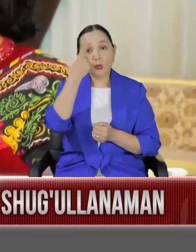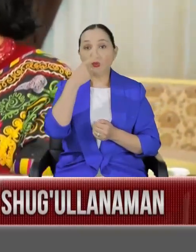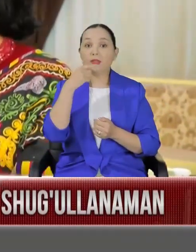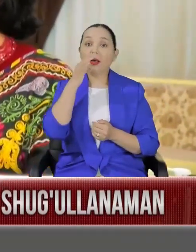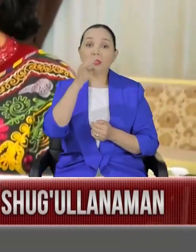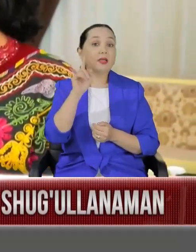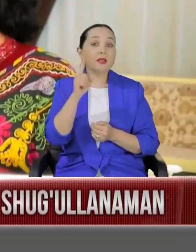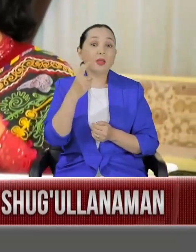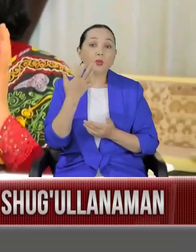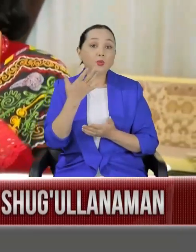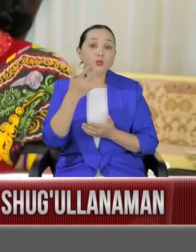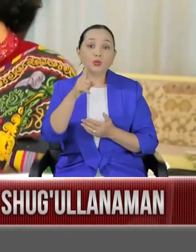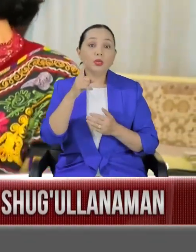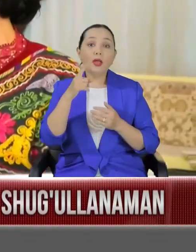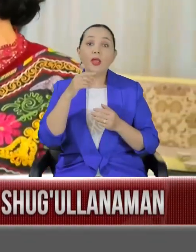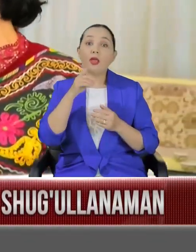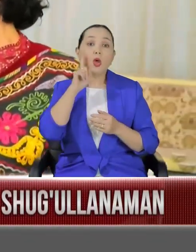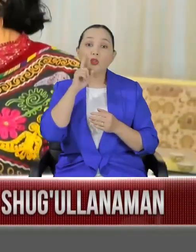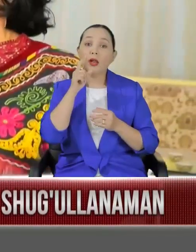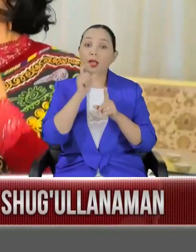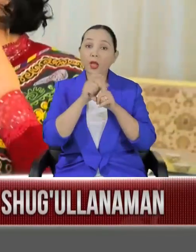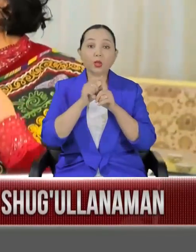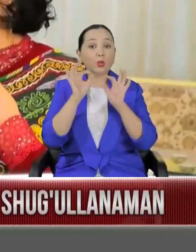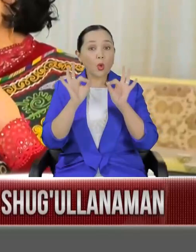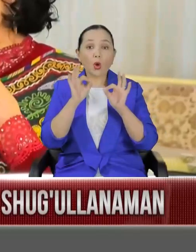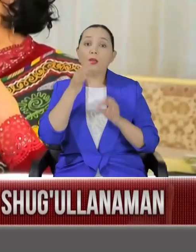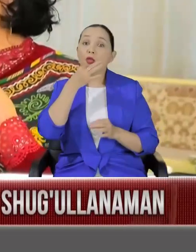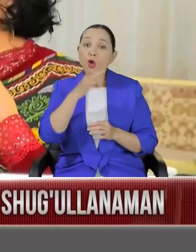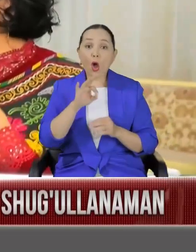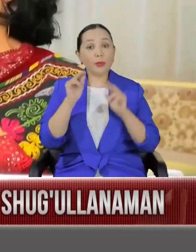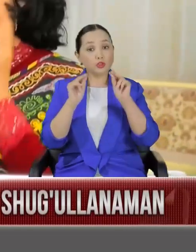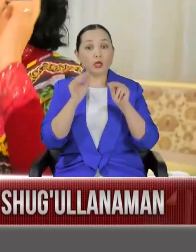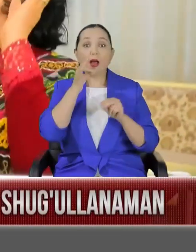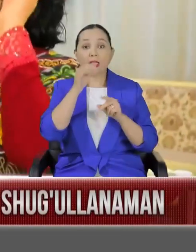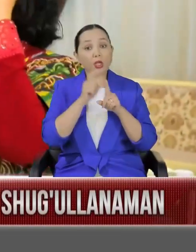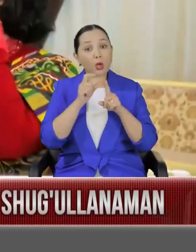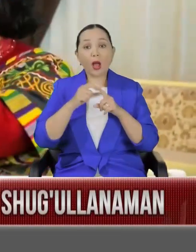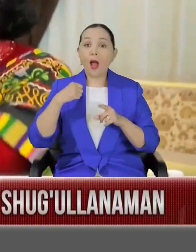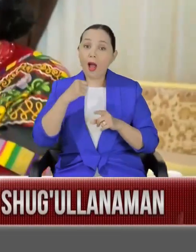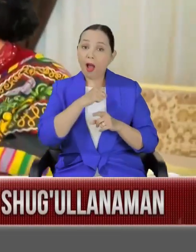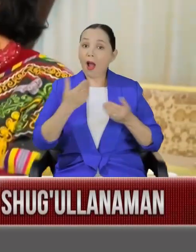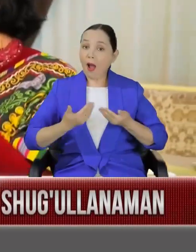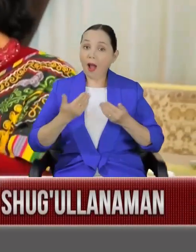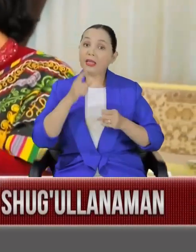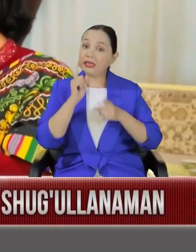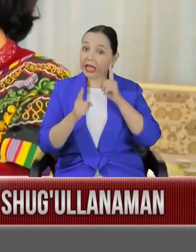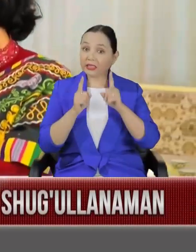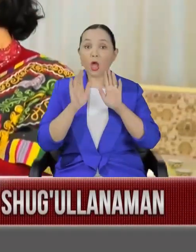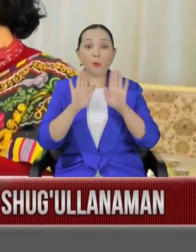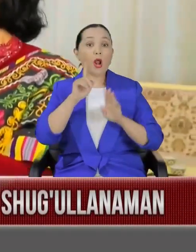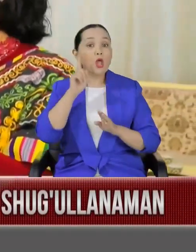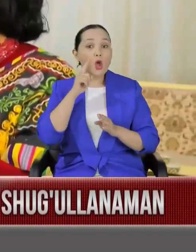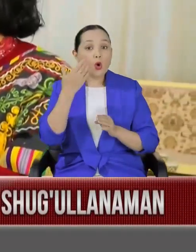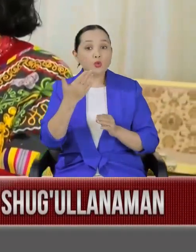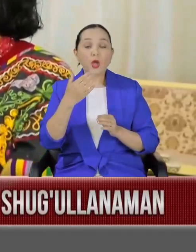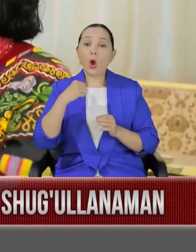uchun ajab yoshlarga hech yoqmas to'g'ri gap. Chinligin biz aytgan so'zin hayot o'zi tasdiqlar. Biroq yoshlar